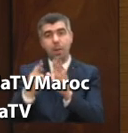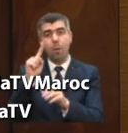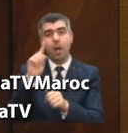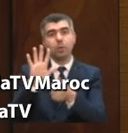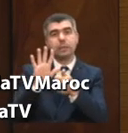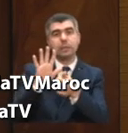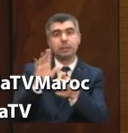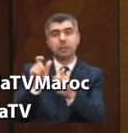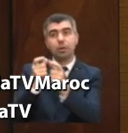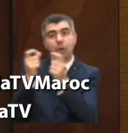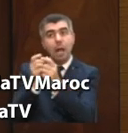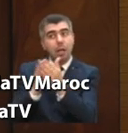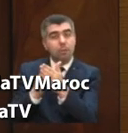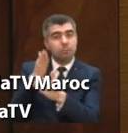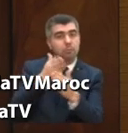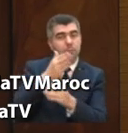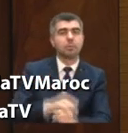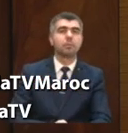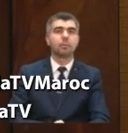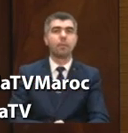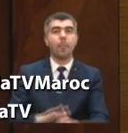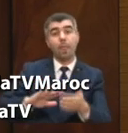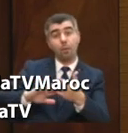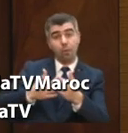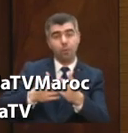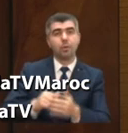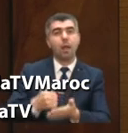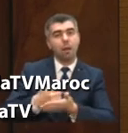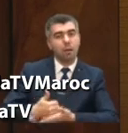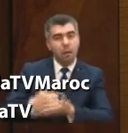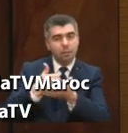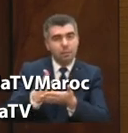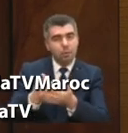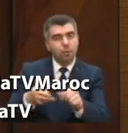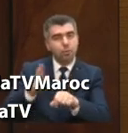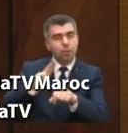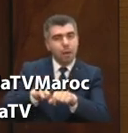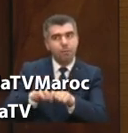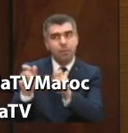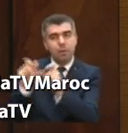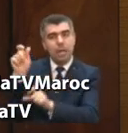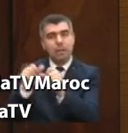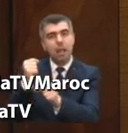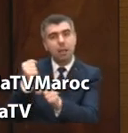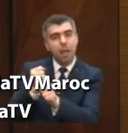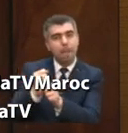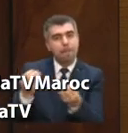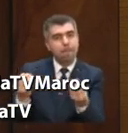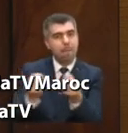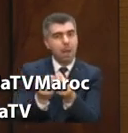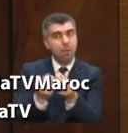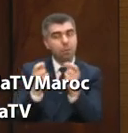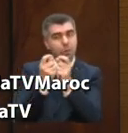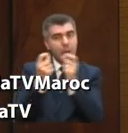6761 مؤسسة. وفي هذا الصدد ومن أجل مساعدة الأجراء والمشغلين على الإحاطة بحقوقهم والتزاماتهم